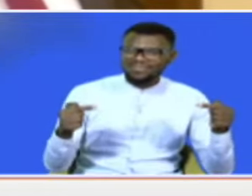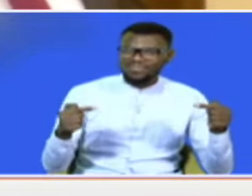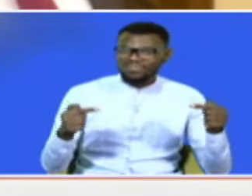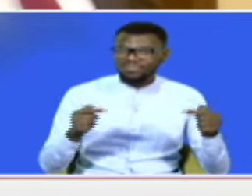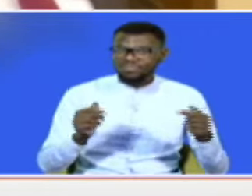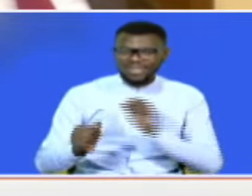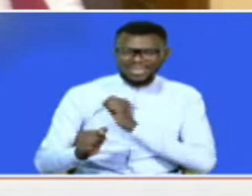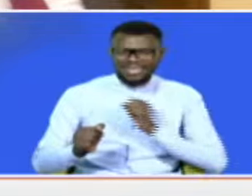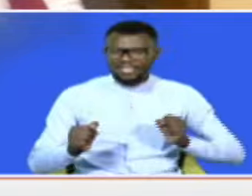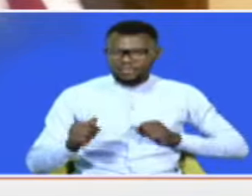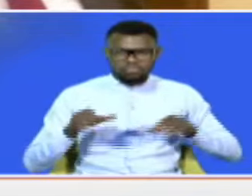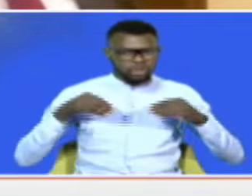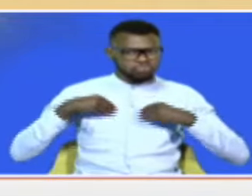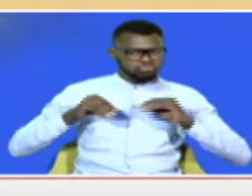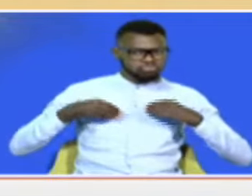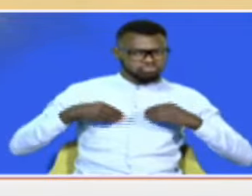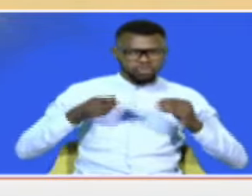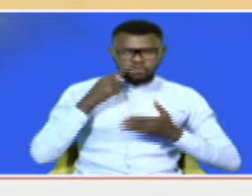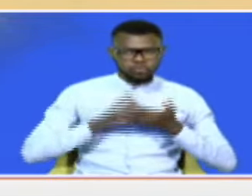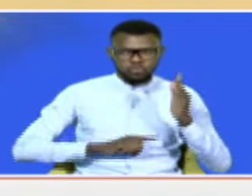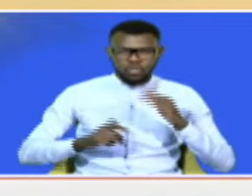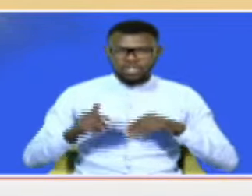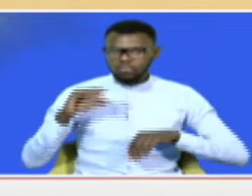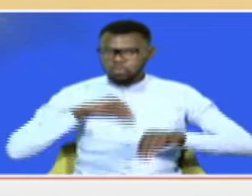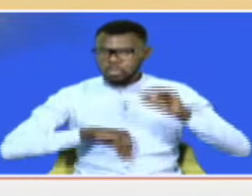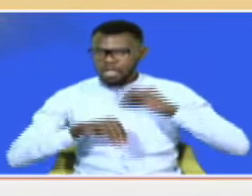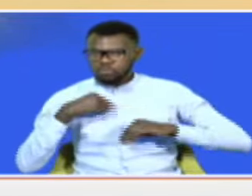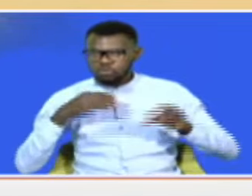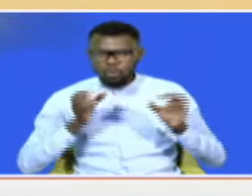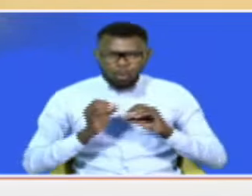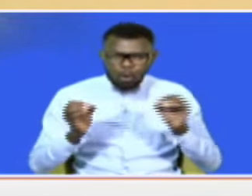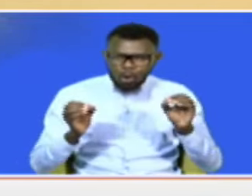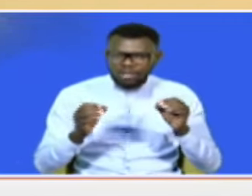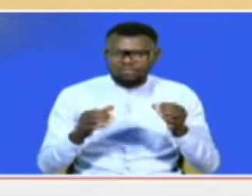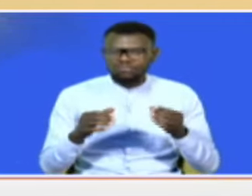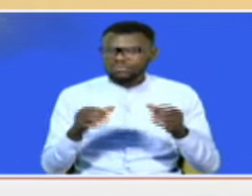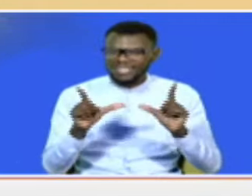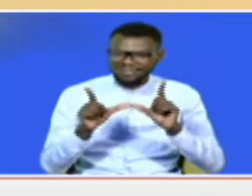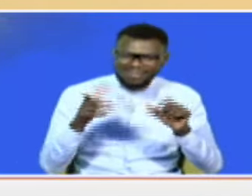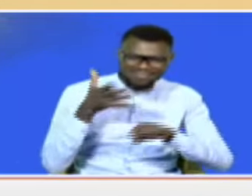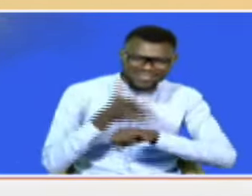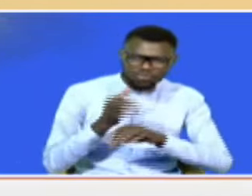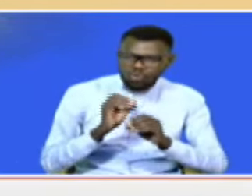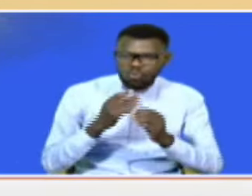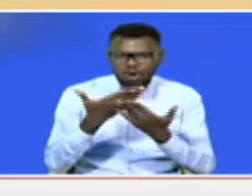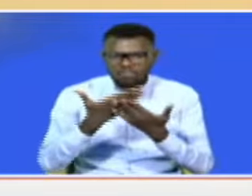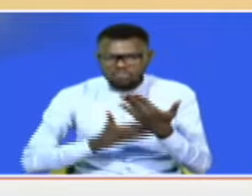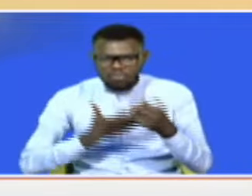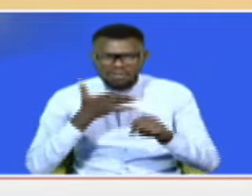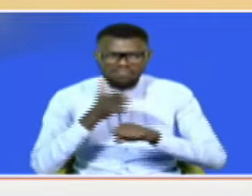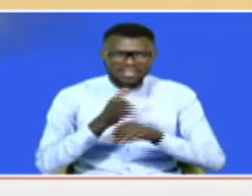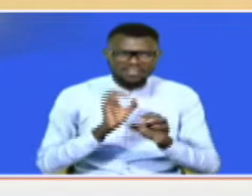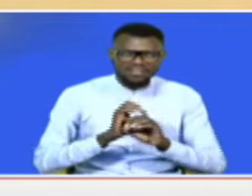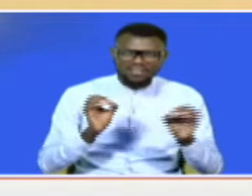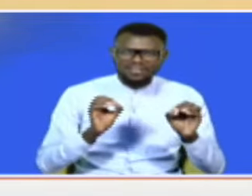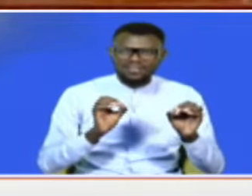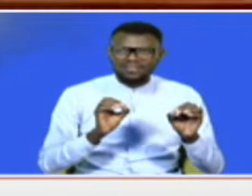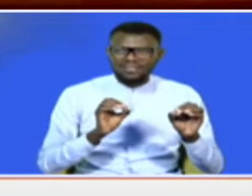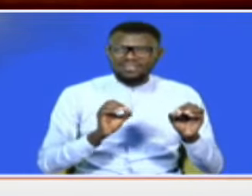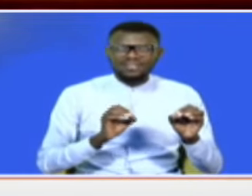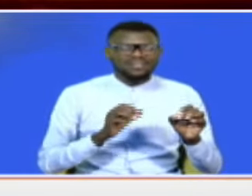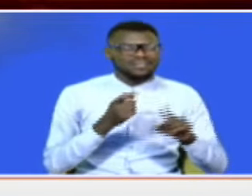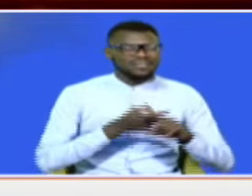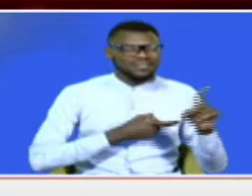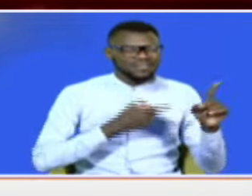wizi, ubadhilifu na kugushi stakabadhi katika sakata hiyo kati ya Machi mwaka wa 2021 na Septemba mwaka